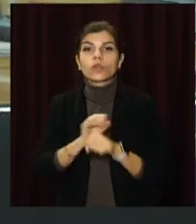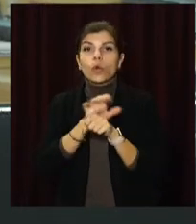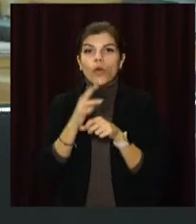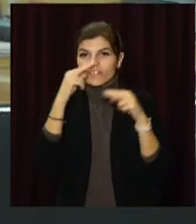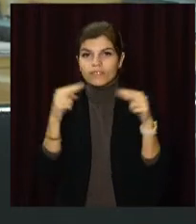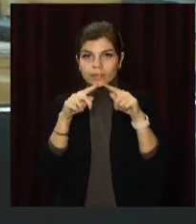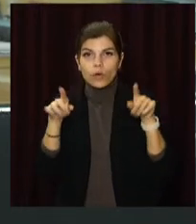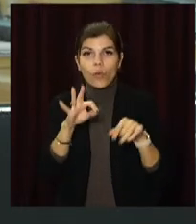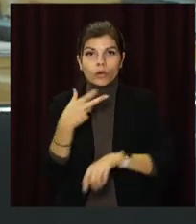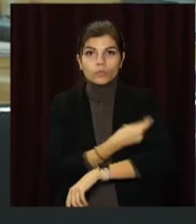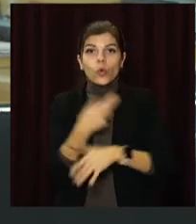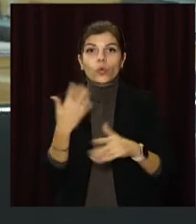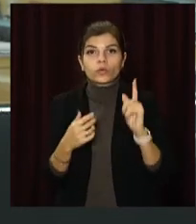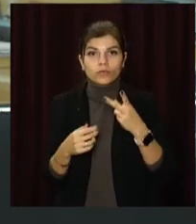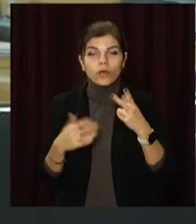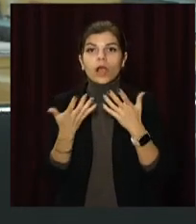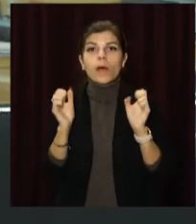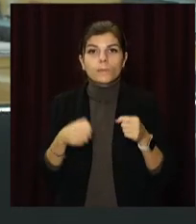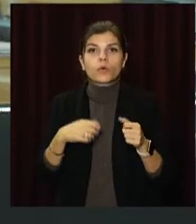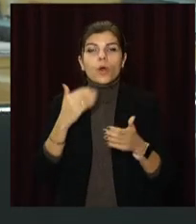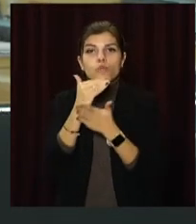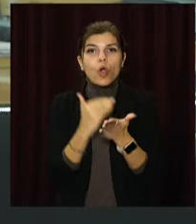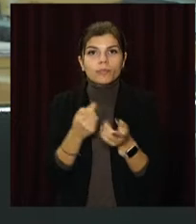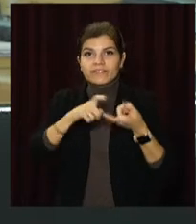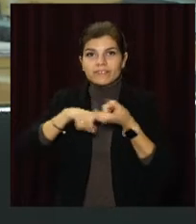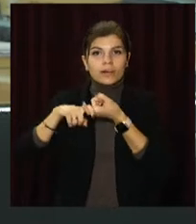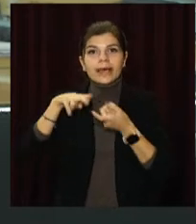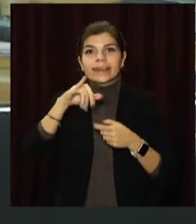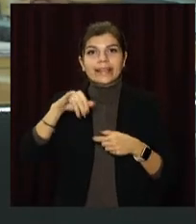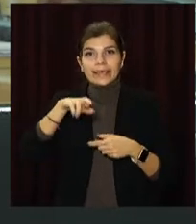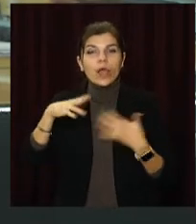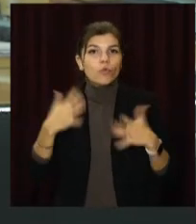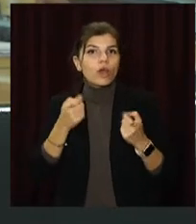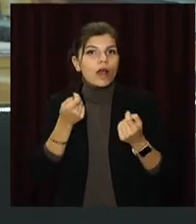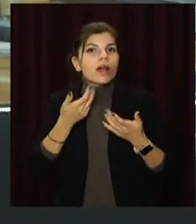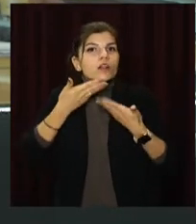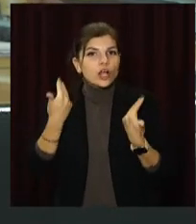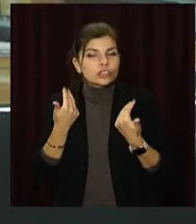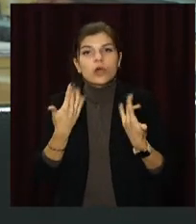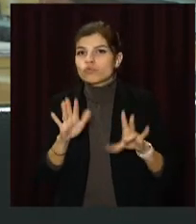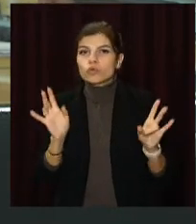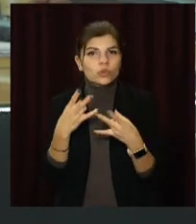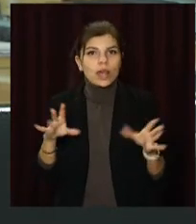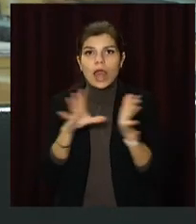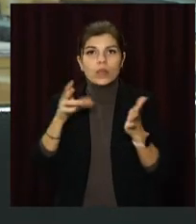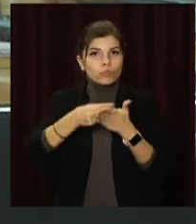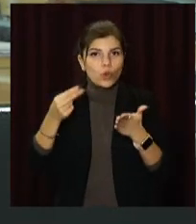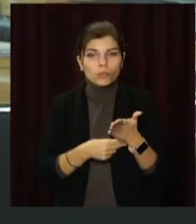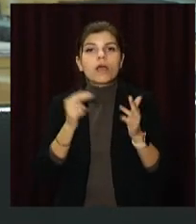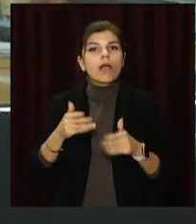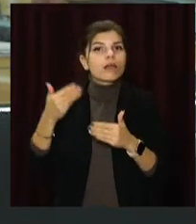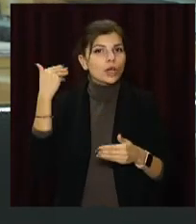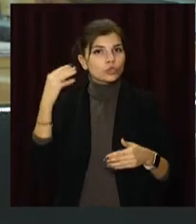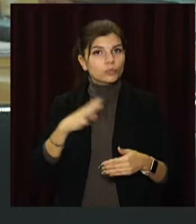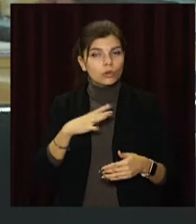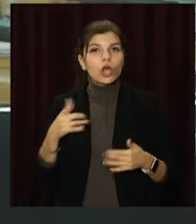Ковід-сертифікат про імунізацію, який можна згенерувати в застосунку «Дія», тепер отримати простіше. Для цього не потрібен електронний підпис, як це було